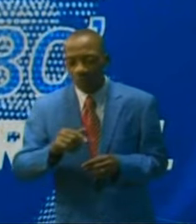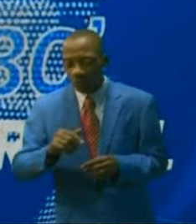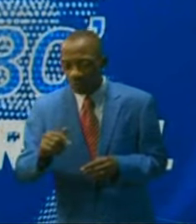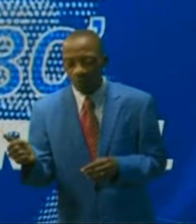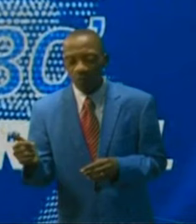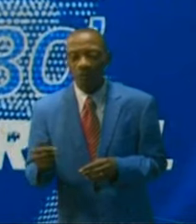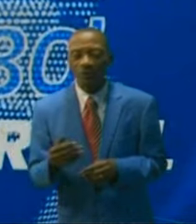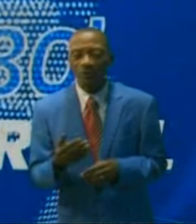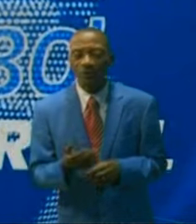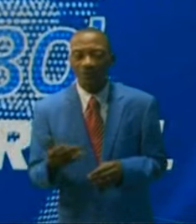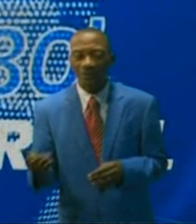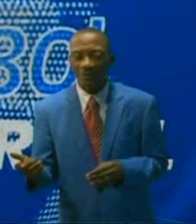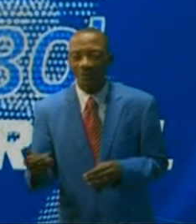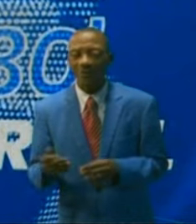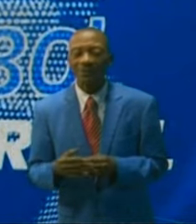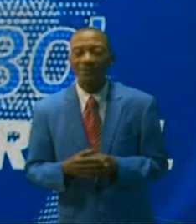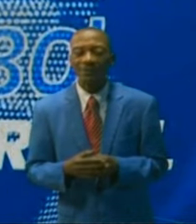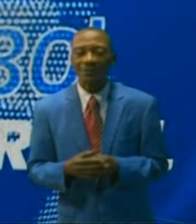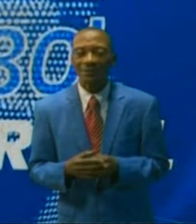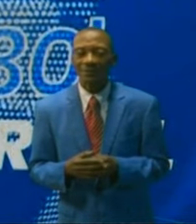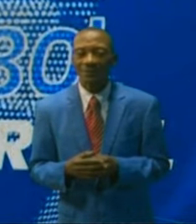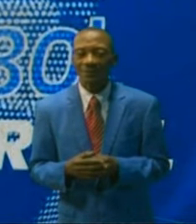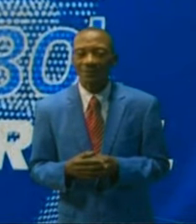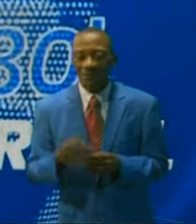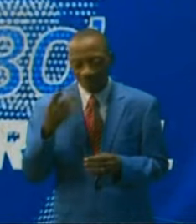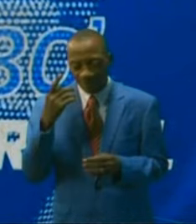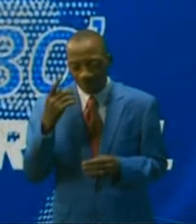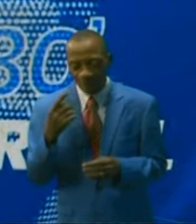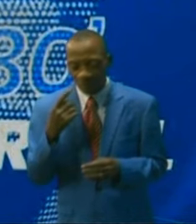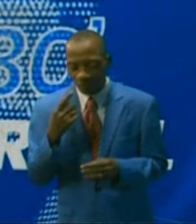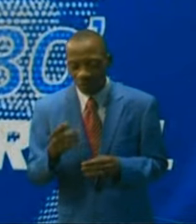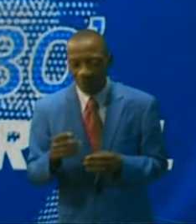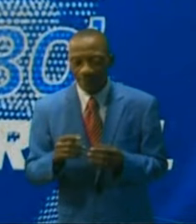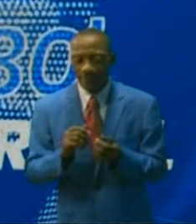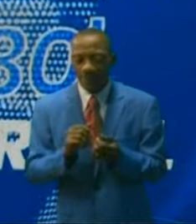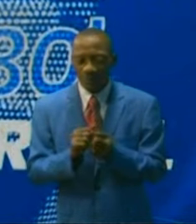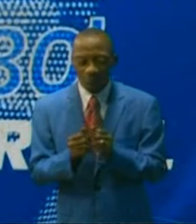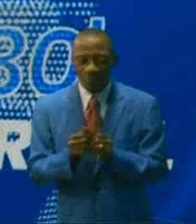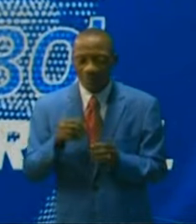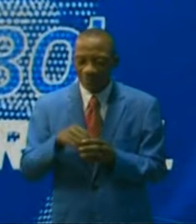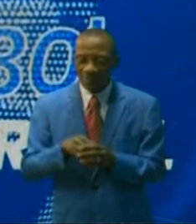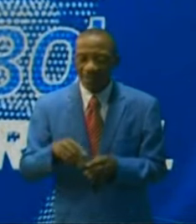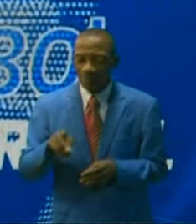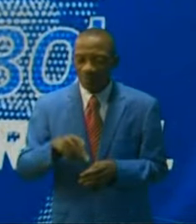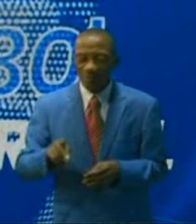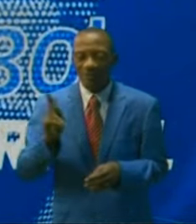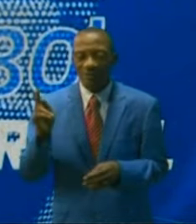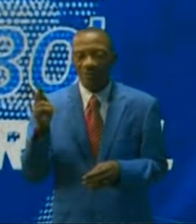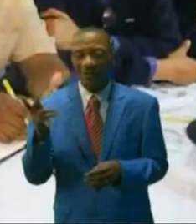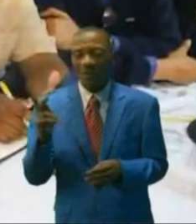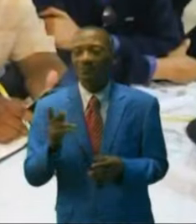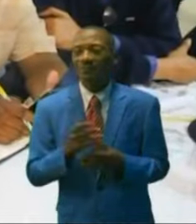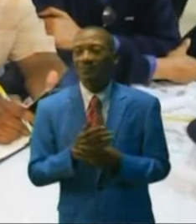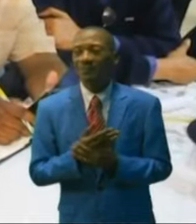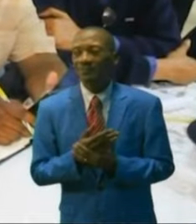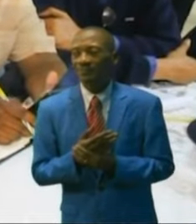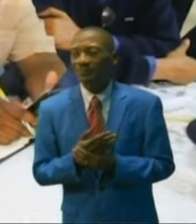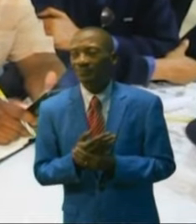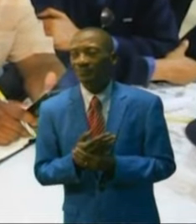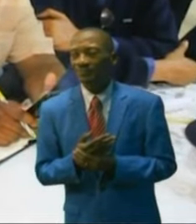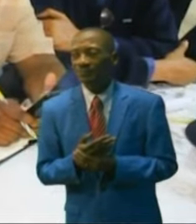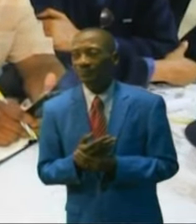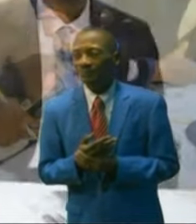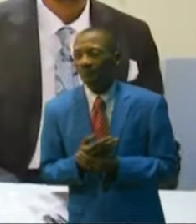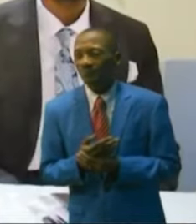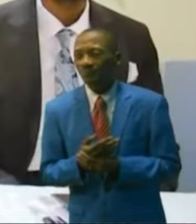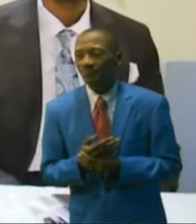Travaux lancés par le gouverneur ad intérim du Kasaï. Les précisions avec Franklin et Pierre Calombo. Ce séminaire vise